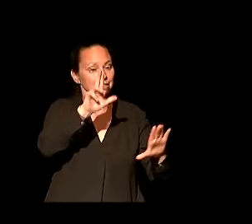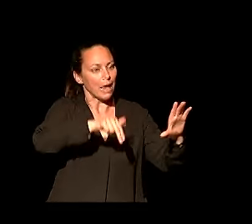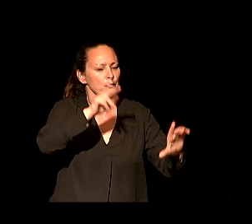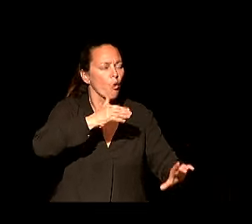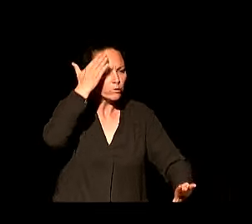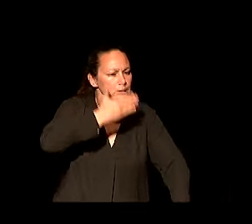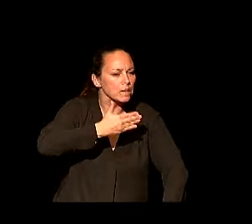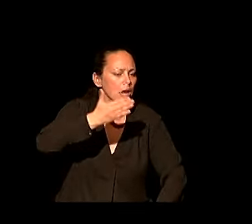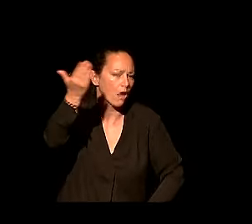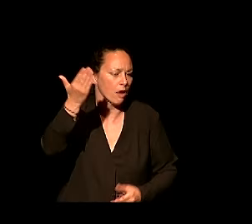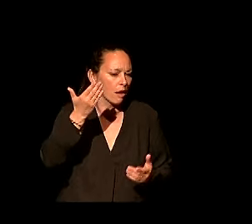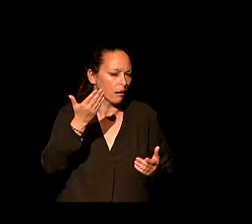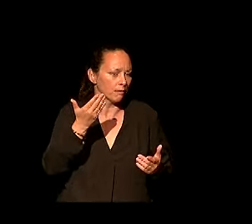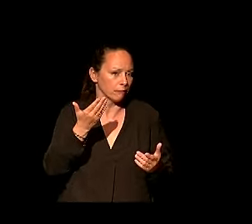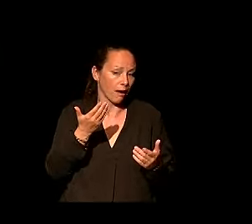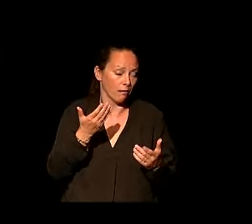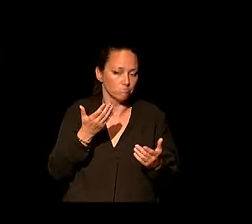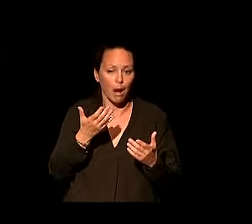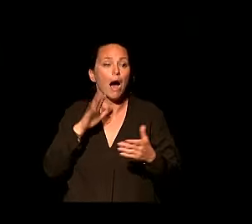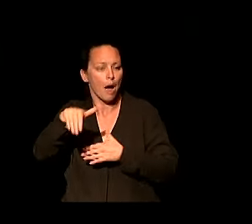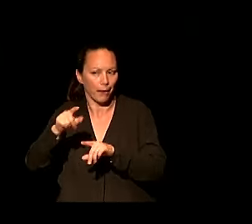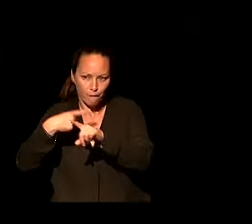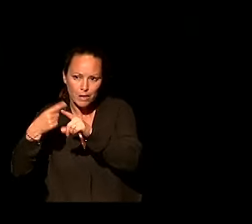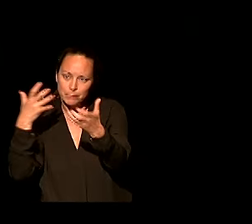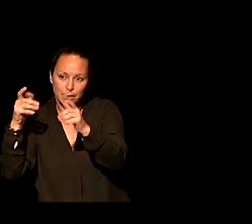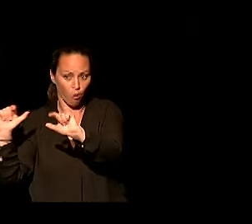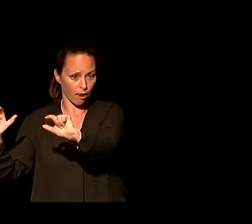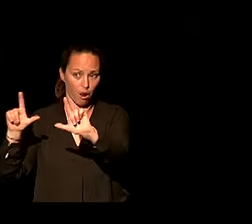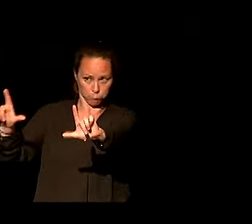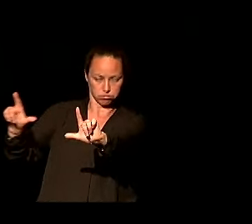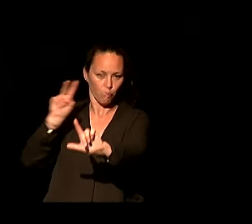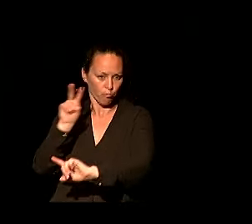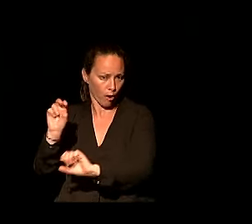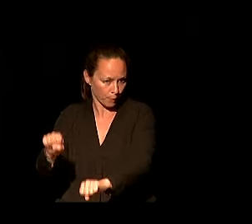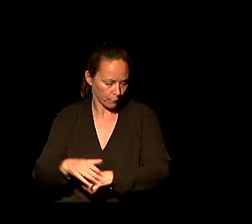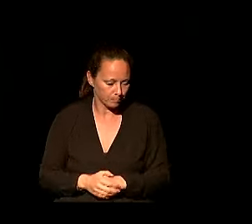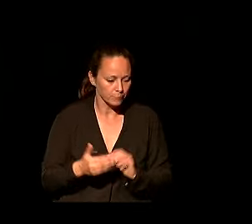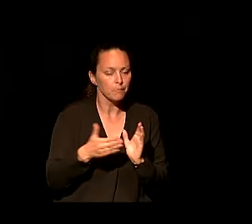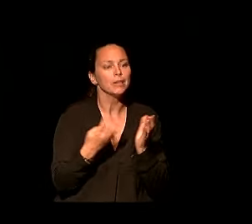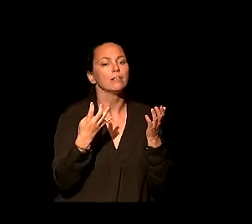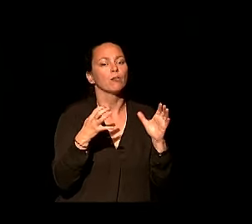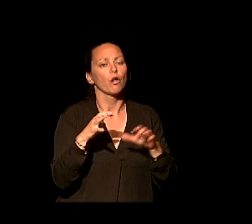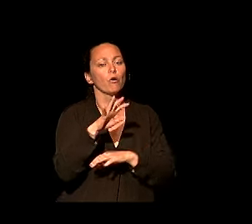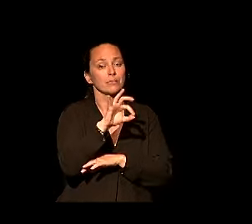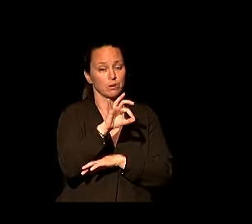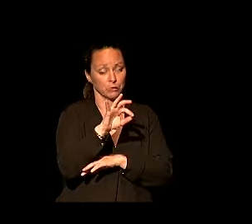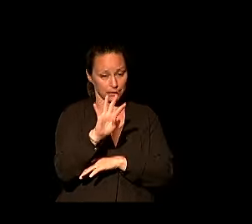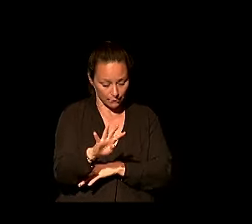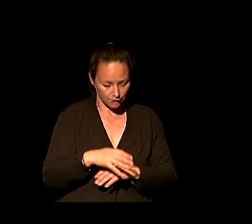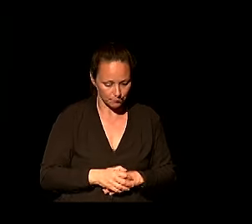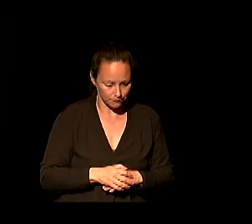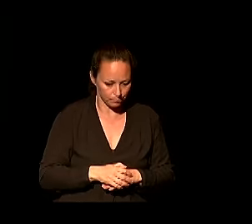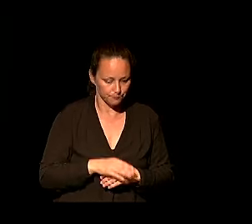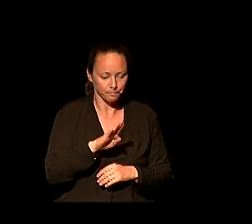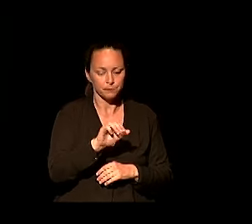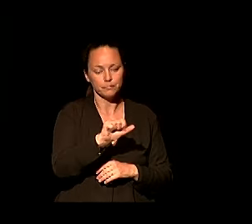disons, qu'on retrouve dans différents décors. En 1954, donc, André